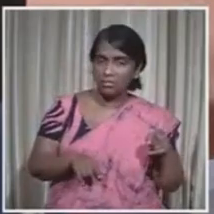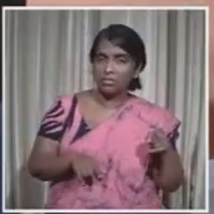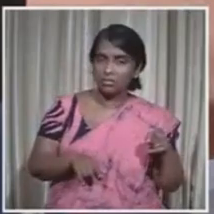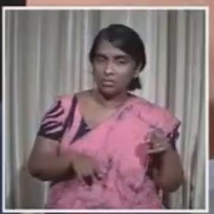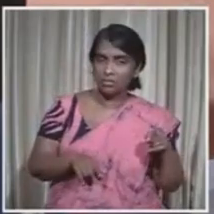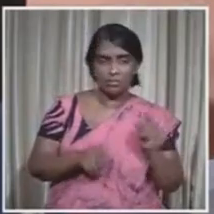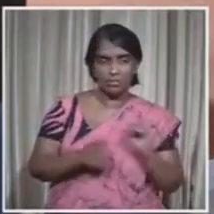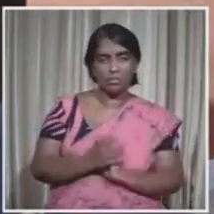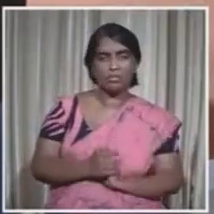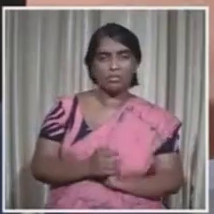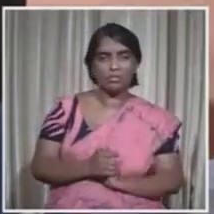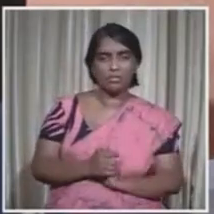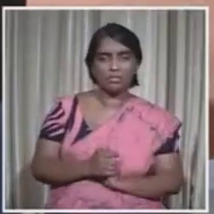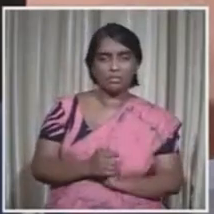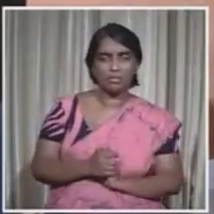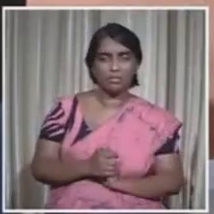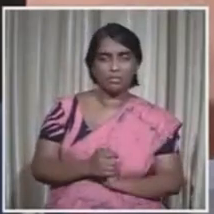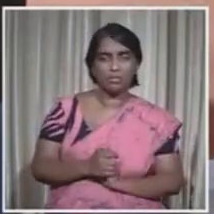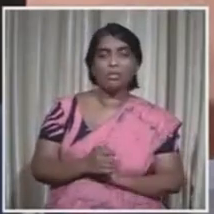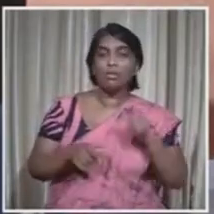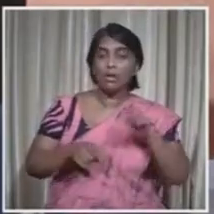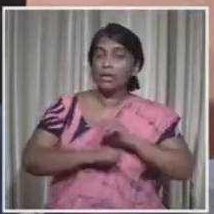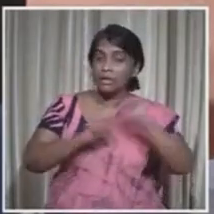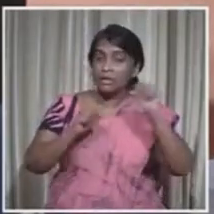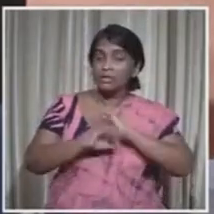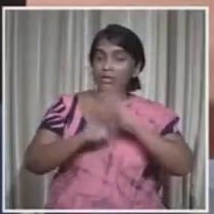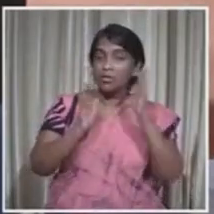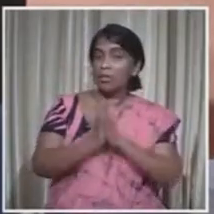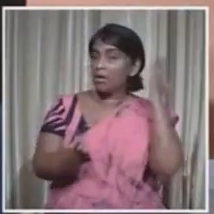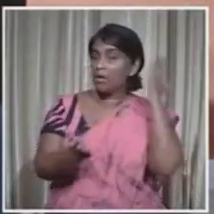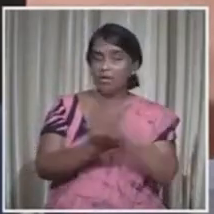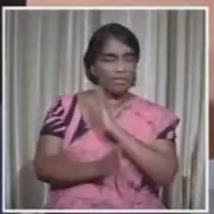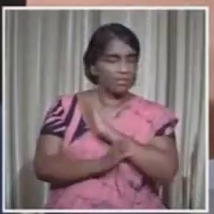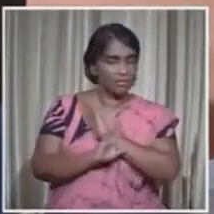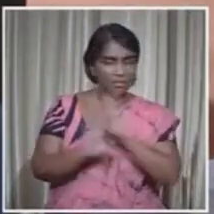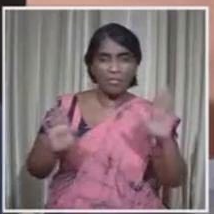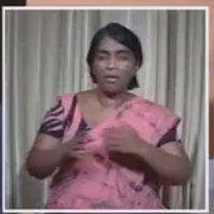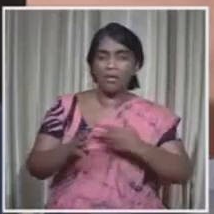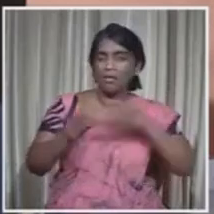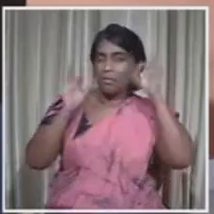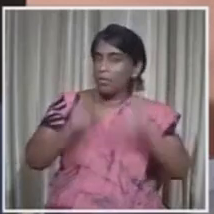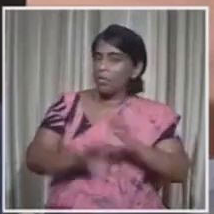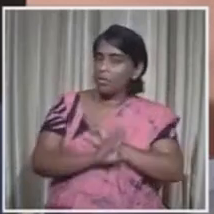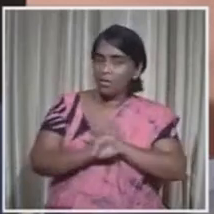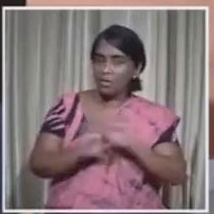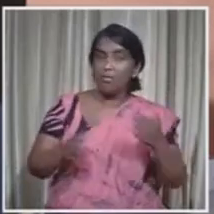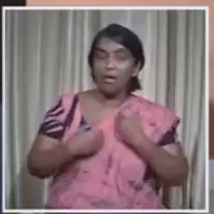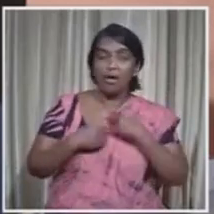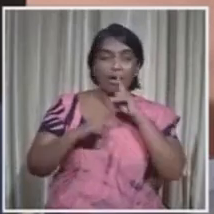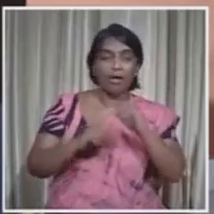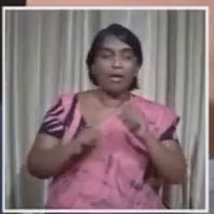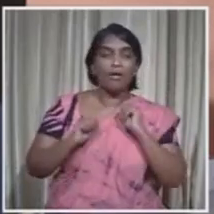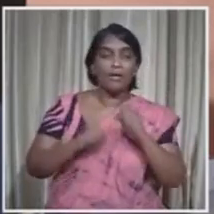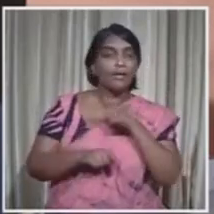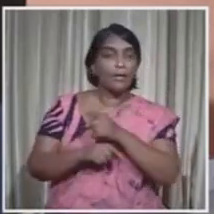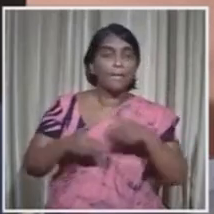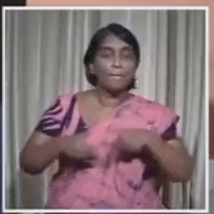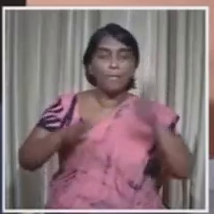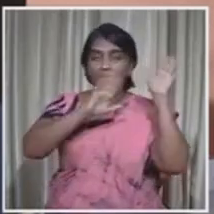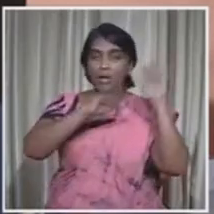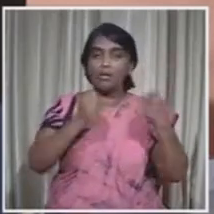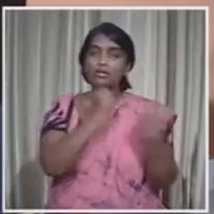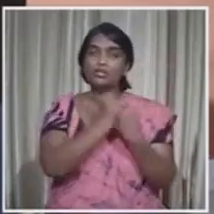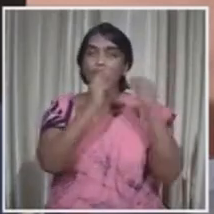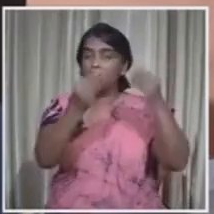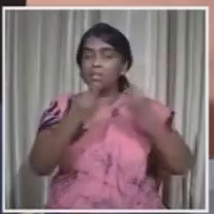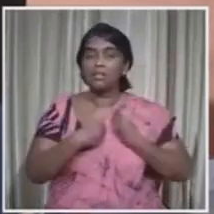එක ඉල්ලීමයි කරන්නේ කොළඹ දිස්ත්‍රික්කයේ ජනතාව මේ උද්ඝෝෂණ රැලි නවත්තන්න එපා. අතාරින්න එපා. අපෙන් අහනවා ඇයි අප ඕගොල්ලන් පාරට ඇවිල්ලා අපිට සහයෝගය දෙන්නේ